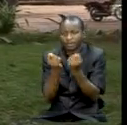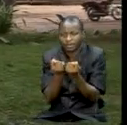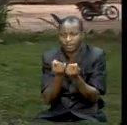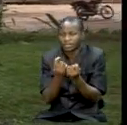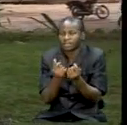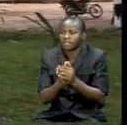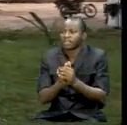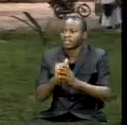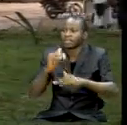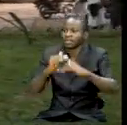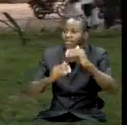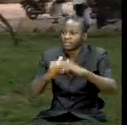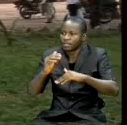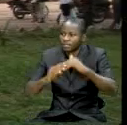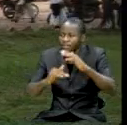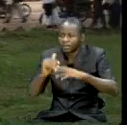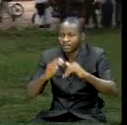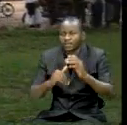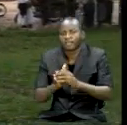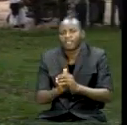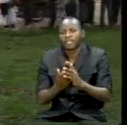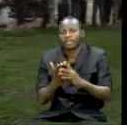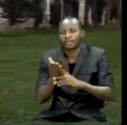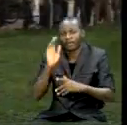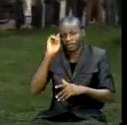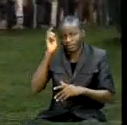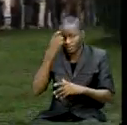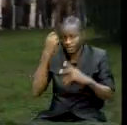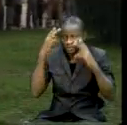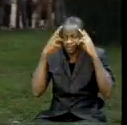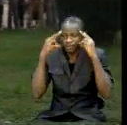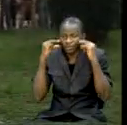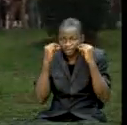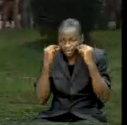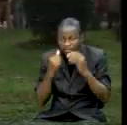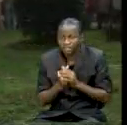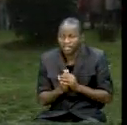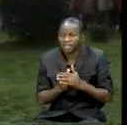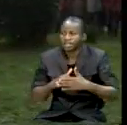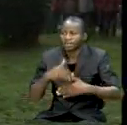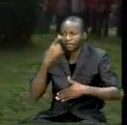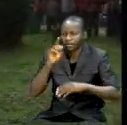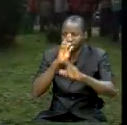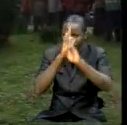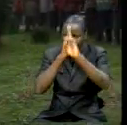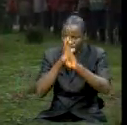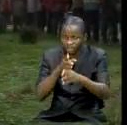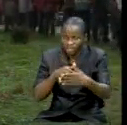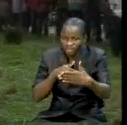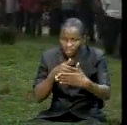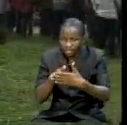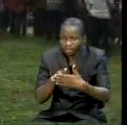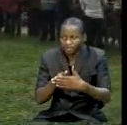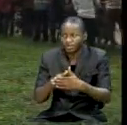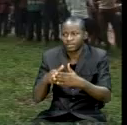le gouverneur Moïse Katumbi. Des coups de balle retentissent pour honorer l'arrivée de l'autorité